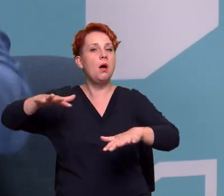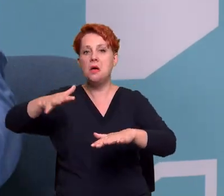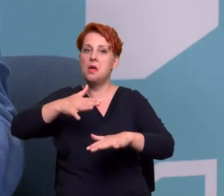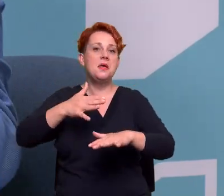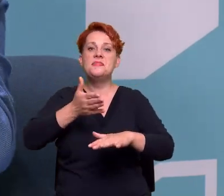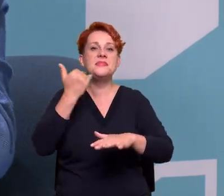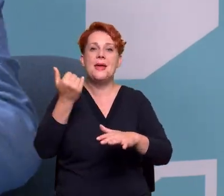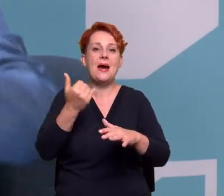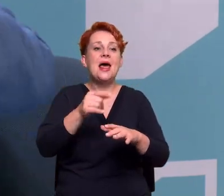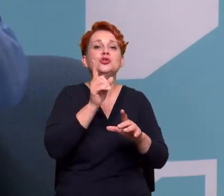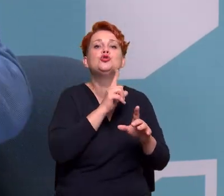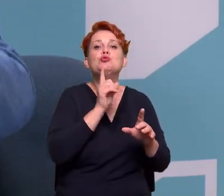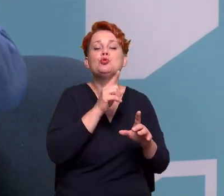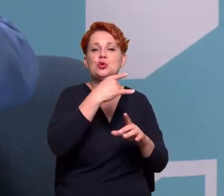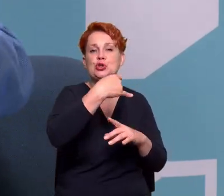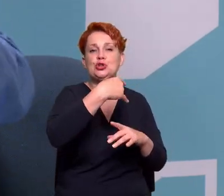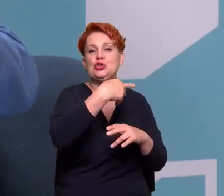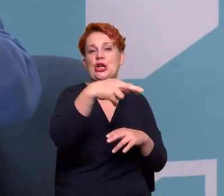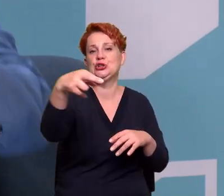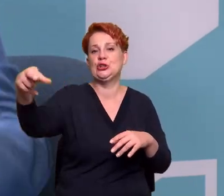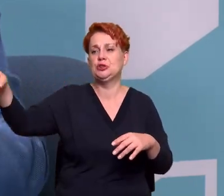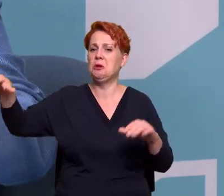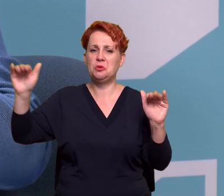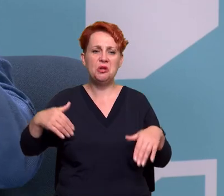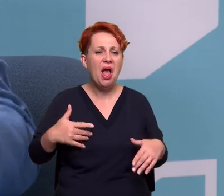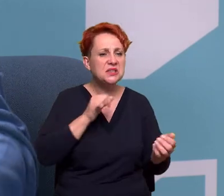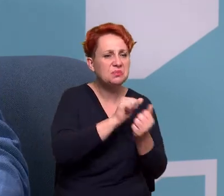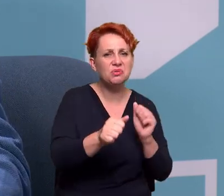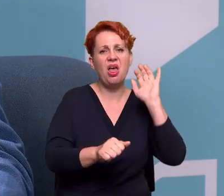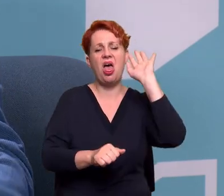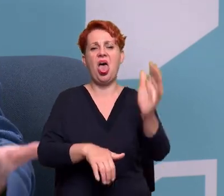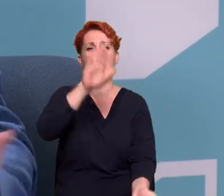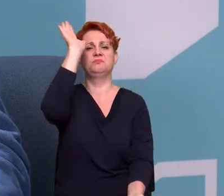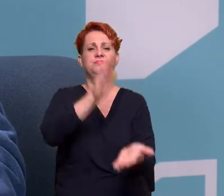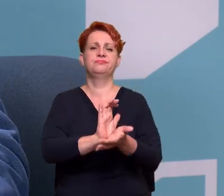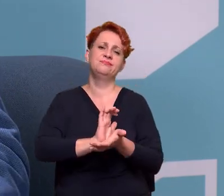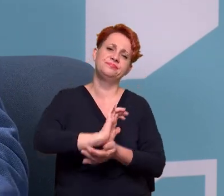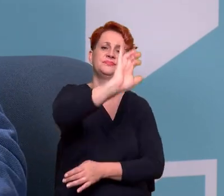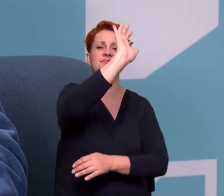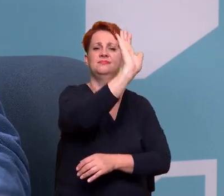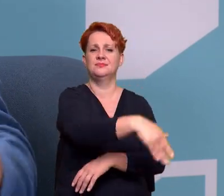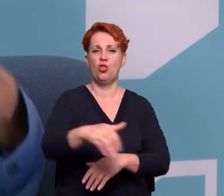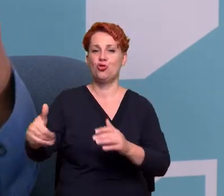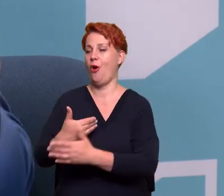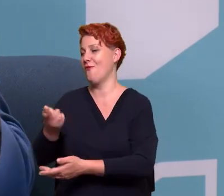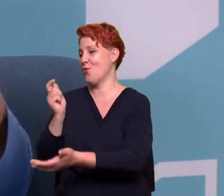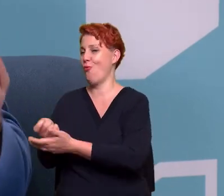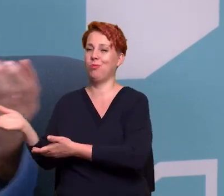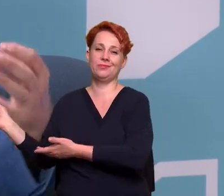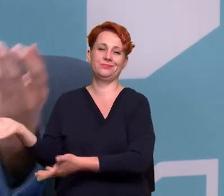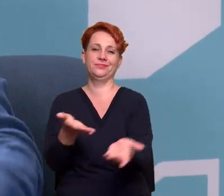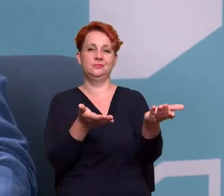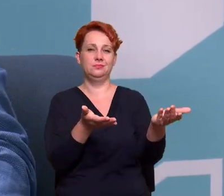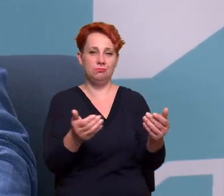wymienialnych sztucznych przedmiotów, które można zastąpić nowszymi, również sztucznie szybko wyprodukowanymi. I to jest być może takie